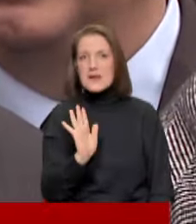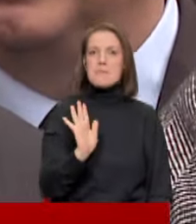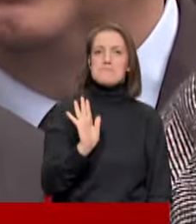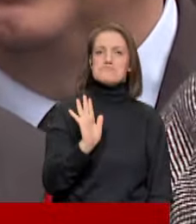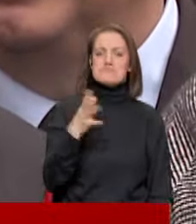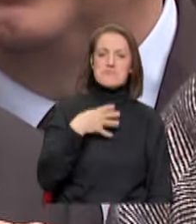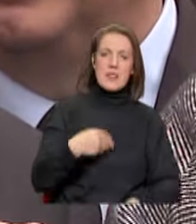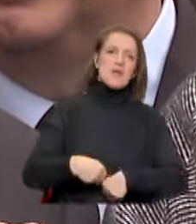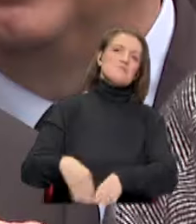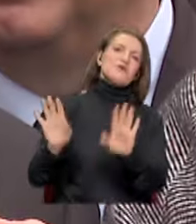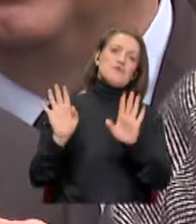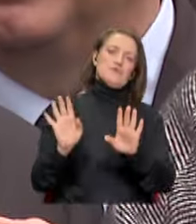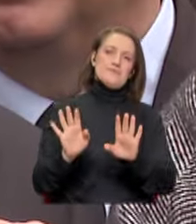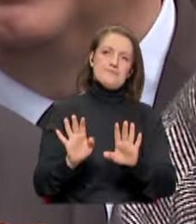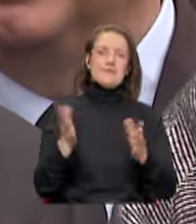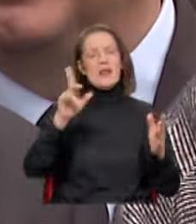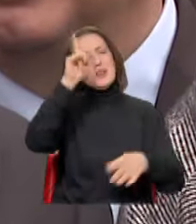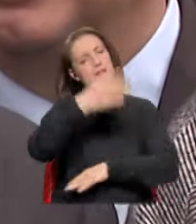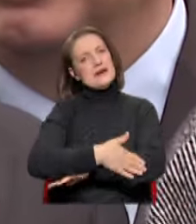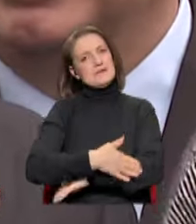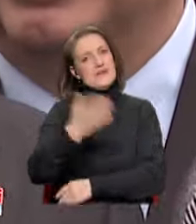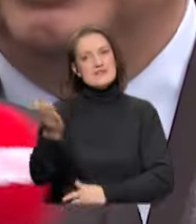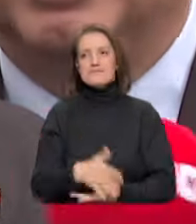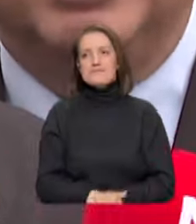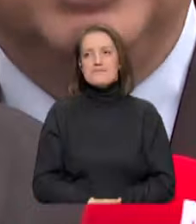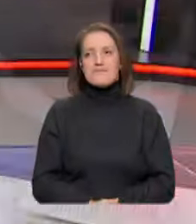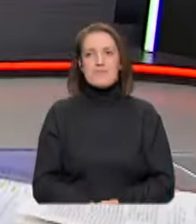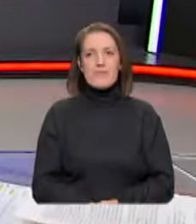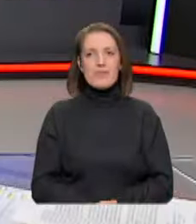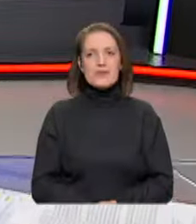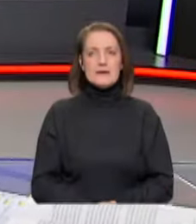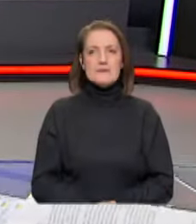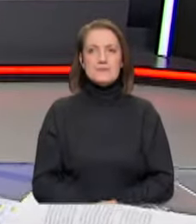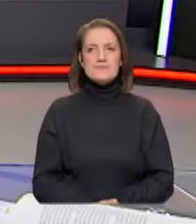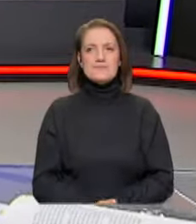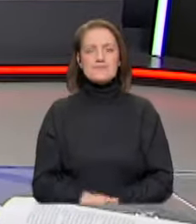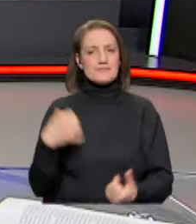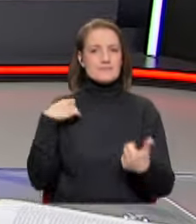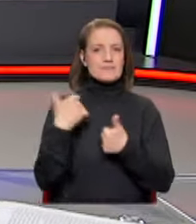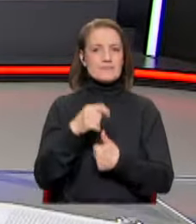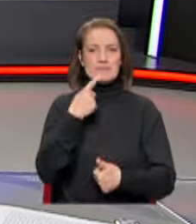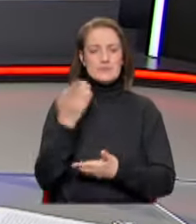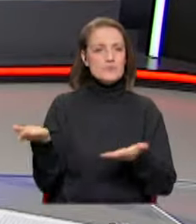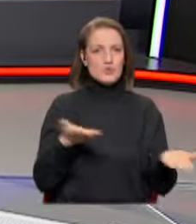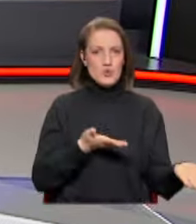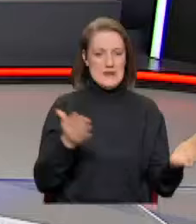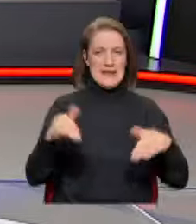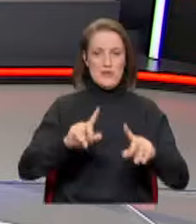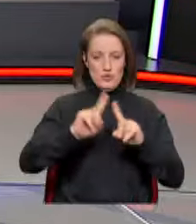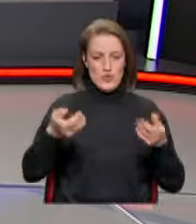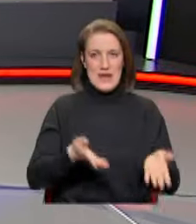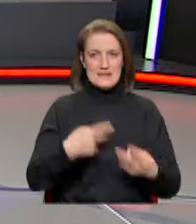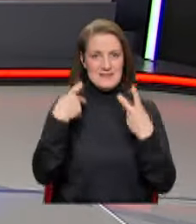türlü kendi haline bırakıyorum Allah yardımcısı olsun efendim tekrar edelim Buyurun gelin dükkan